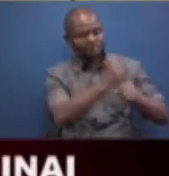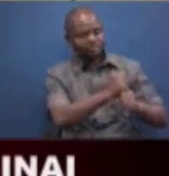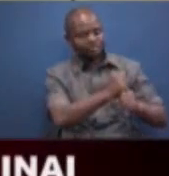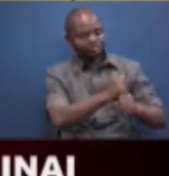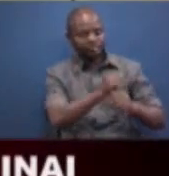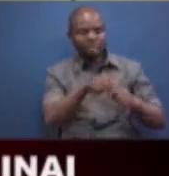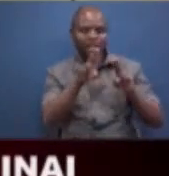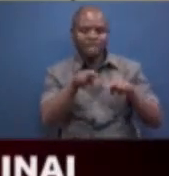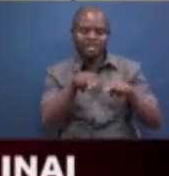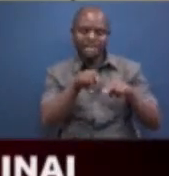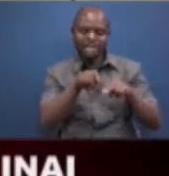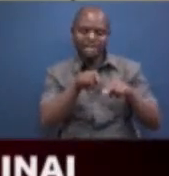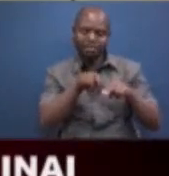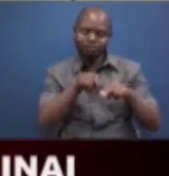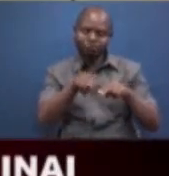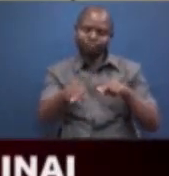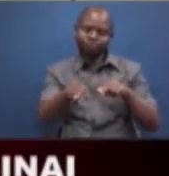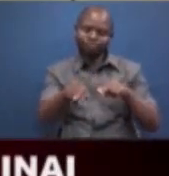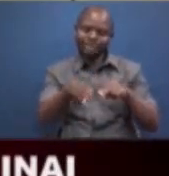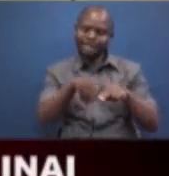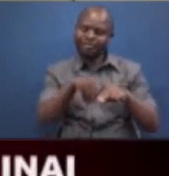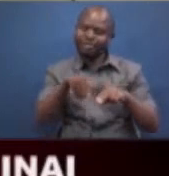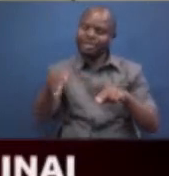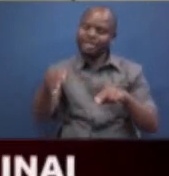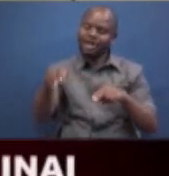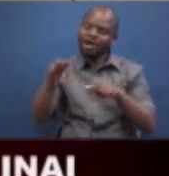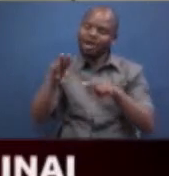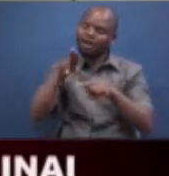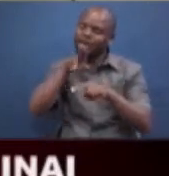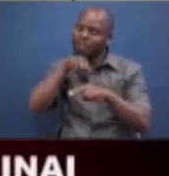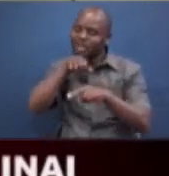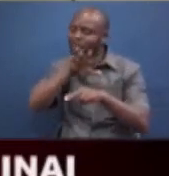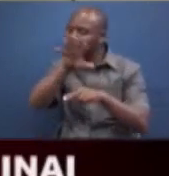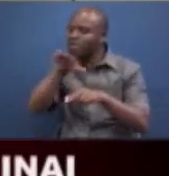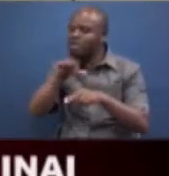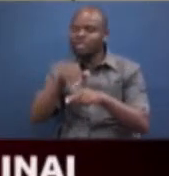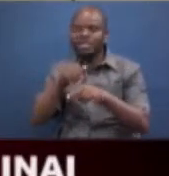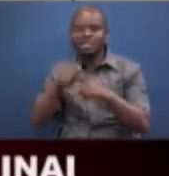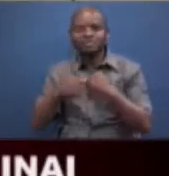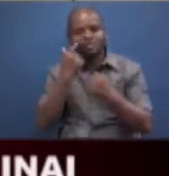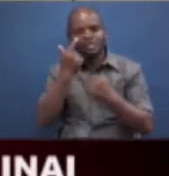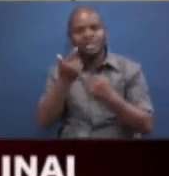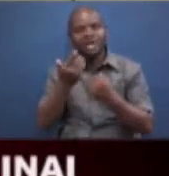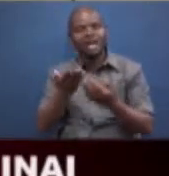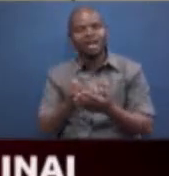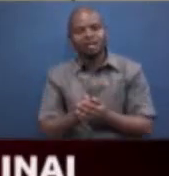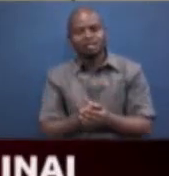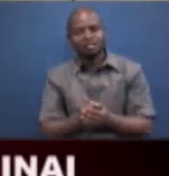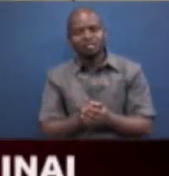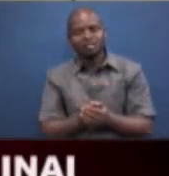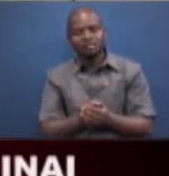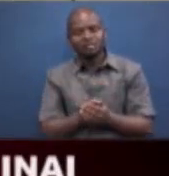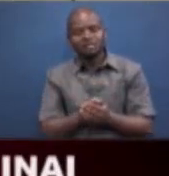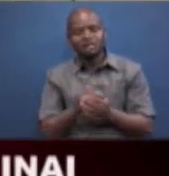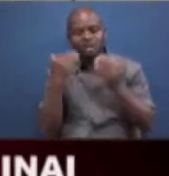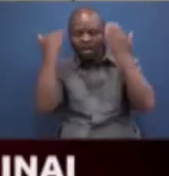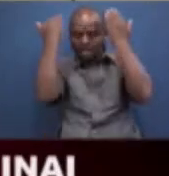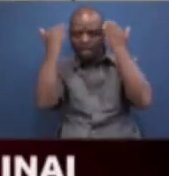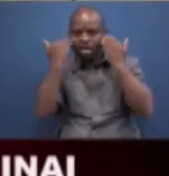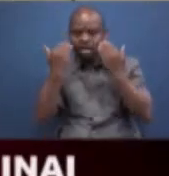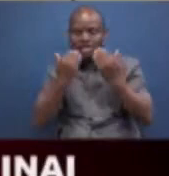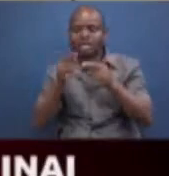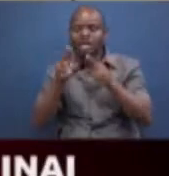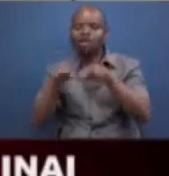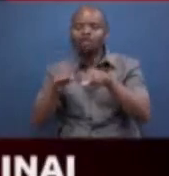mashtaka anavyokuwa lodge in, anavyokwenda upelelezi, vyote lazima vionekane huko. Na jaji kule juu